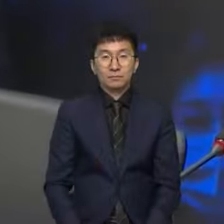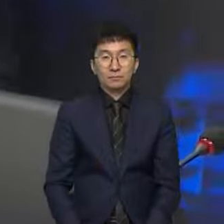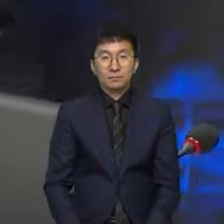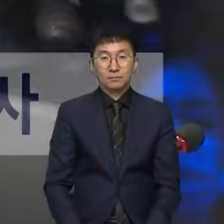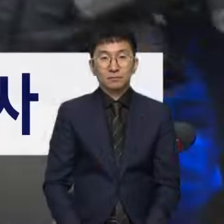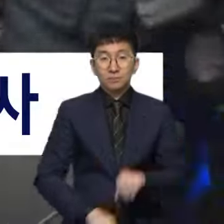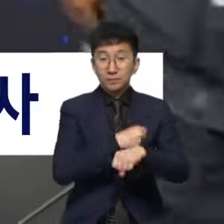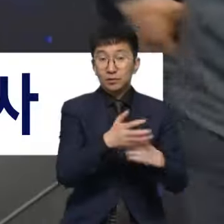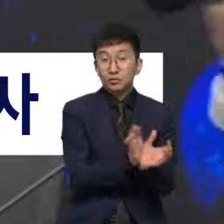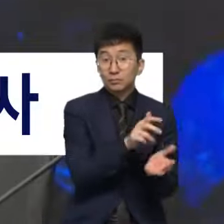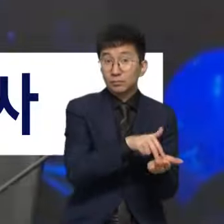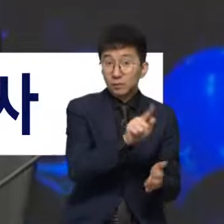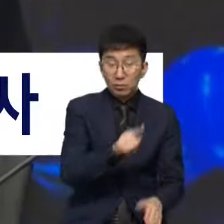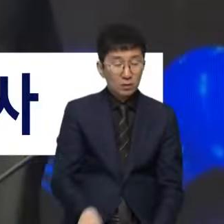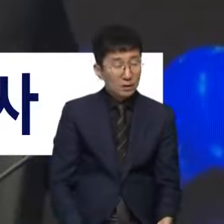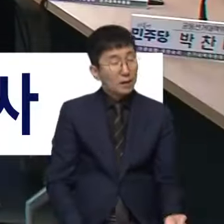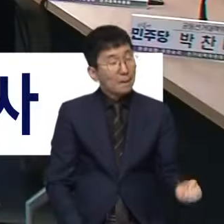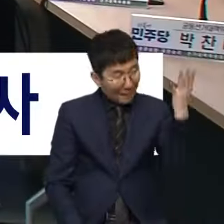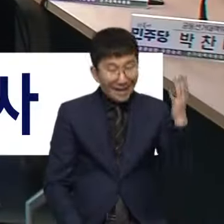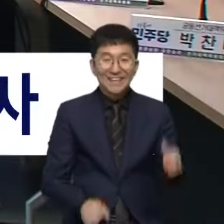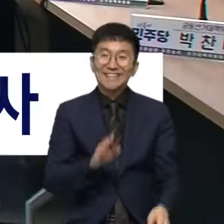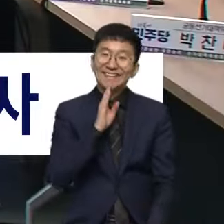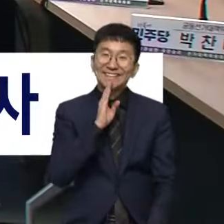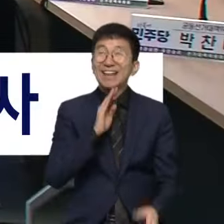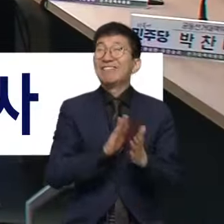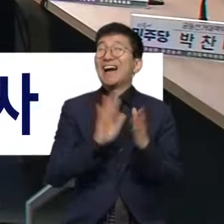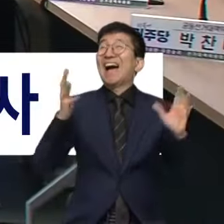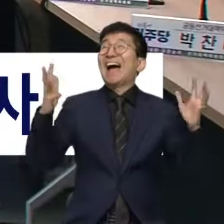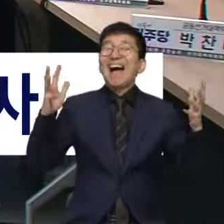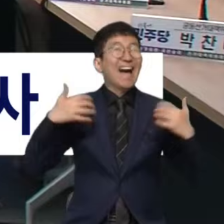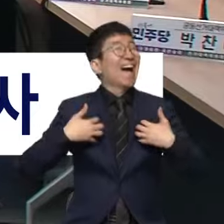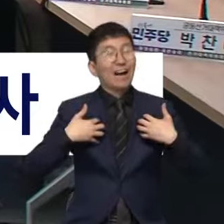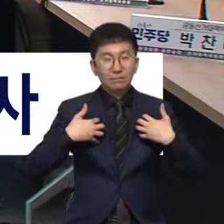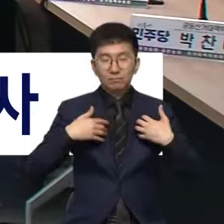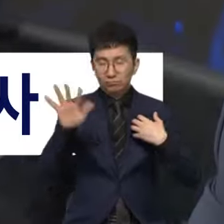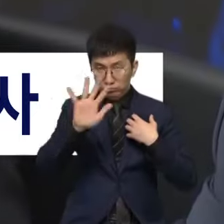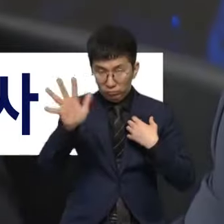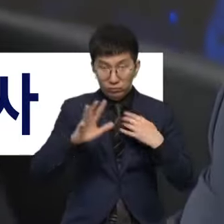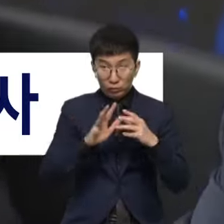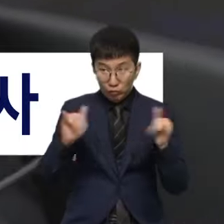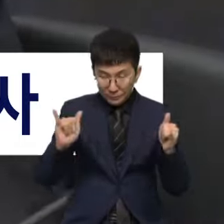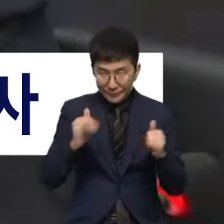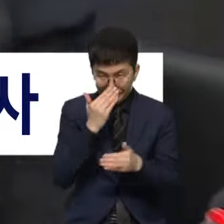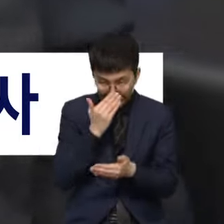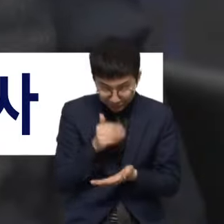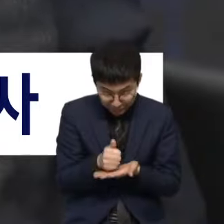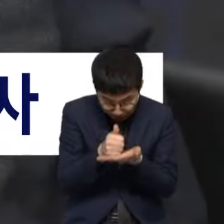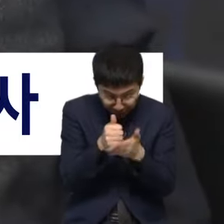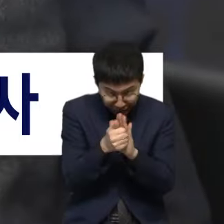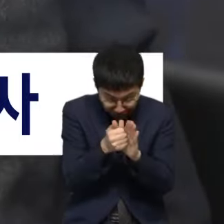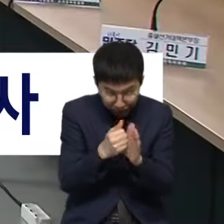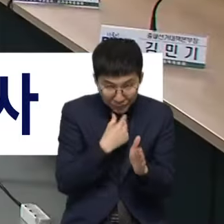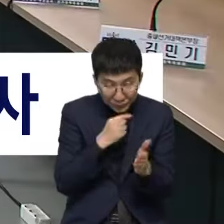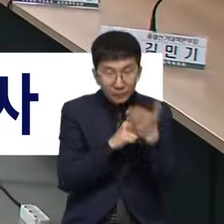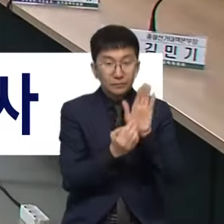민주당 지도부는 압승한 성적표를 받아들고 박수나 환호성 대신 국민의 뜻을 받들겠다며 자세를 낮췄습니다.